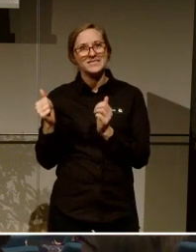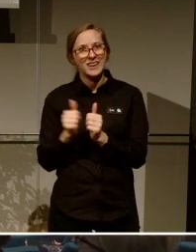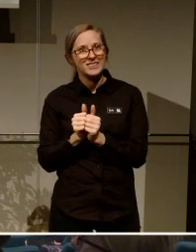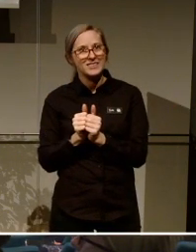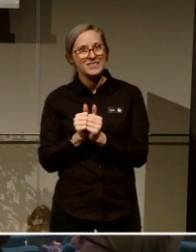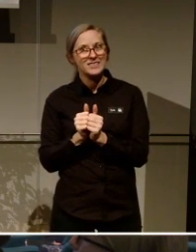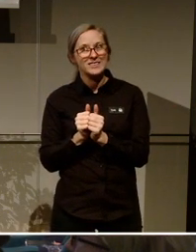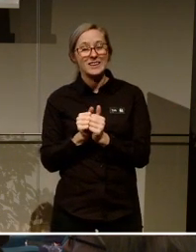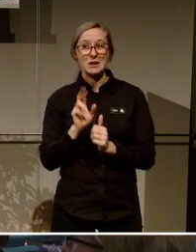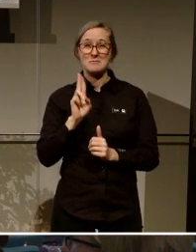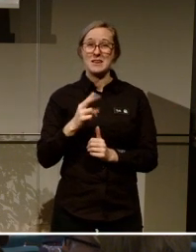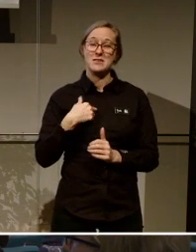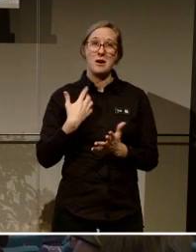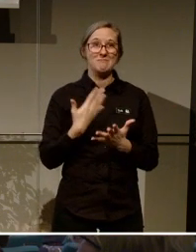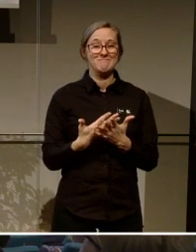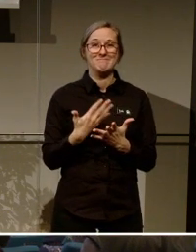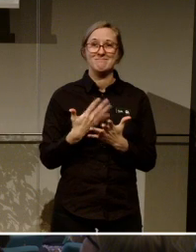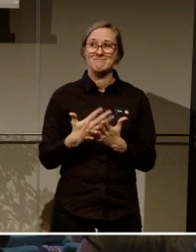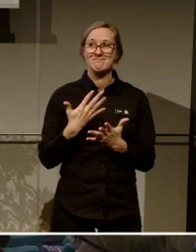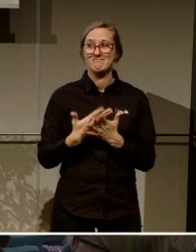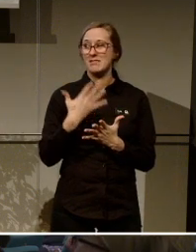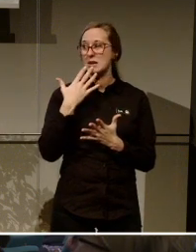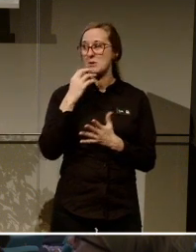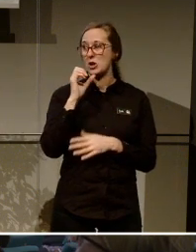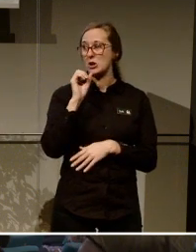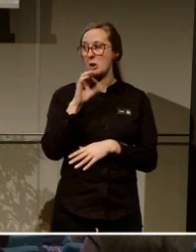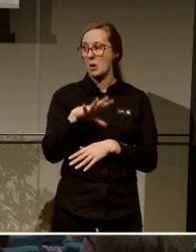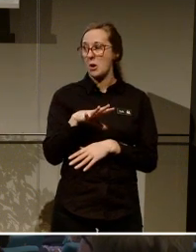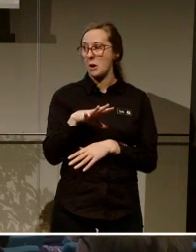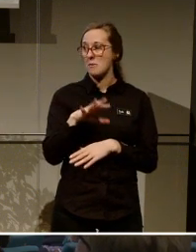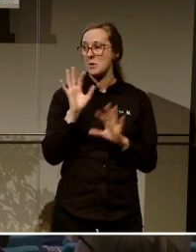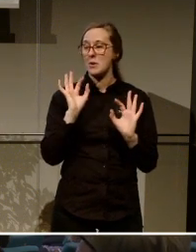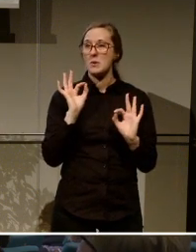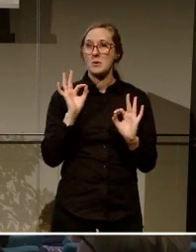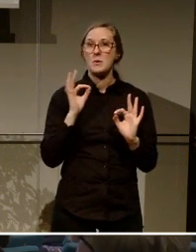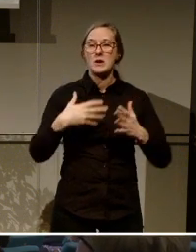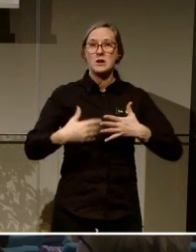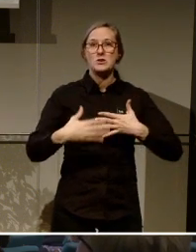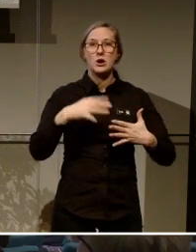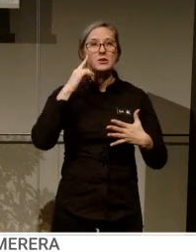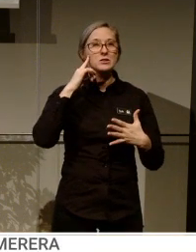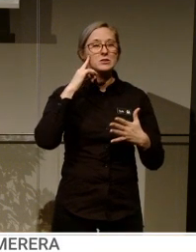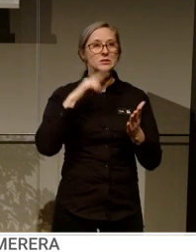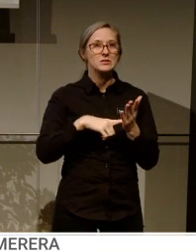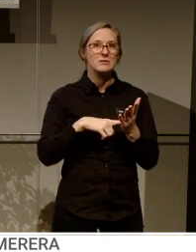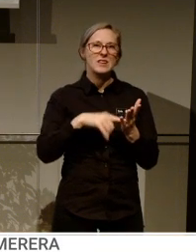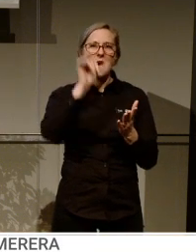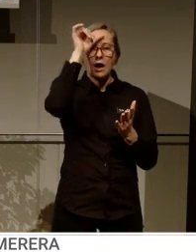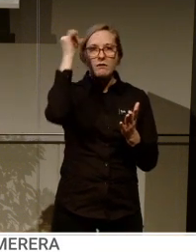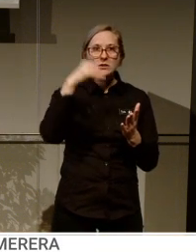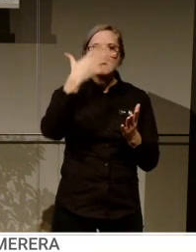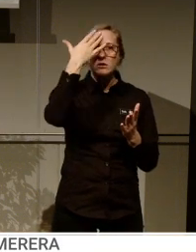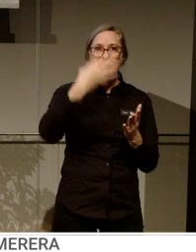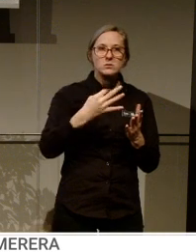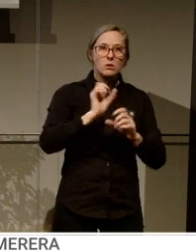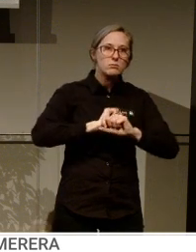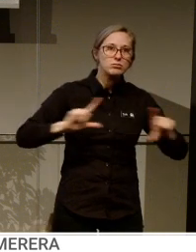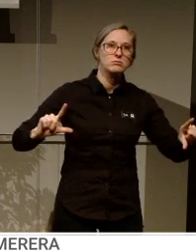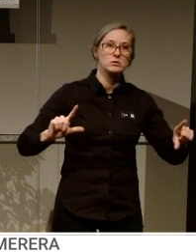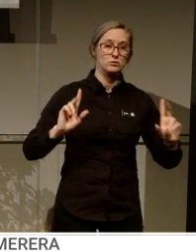Och jag hade jättegärna pratat om hur vi gör för att få ut avancerad kunskap som folk vill ta del